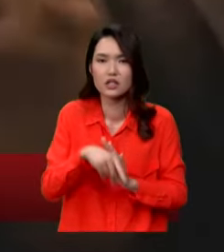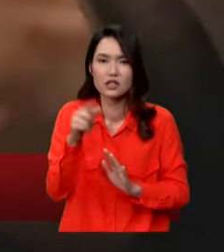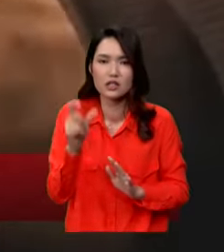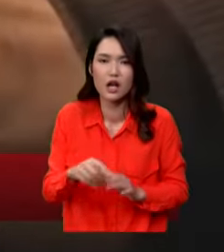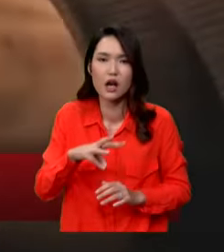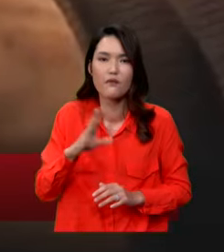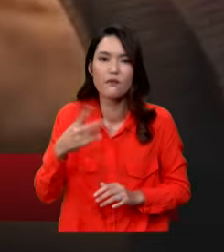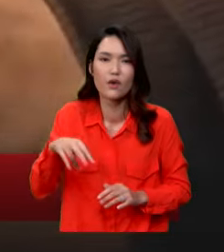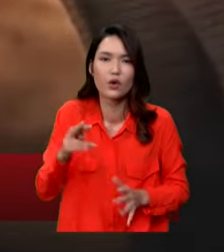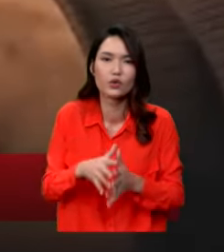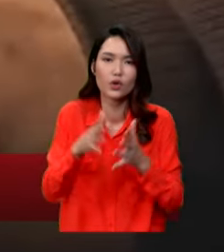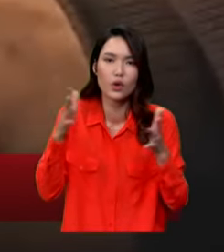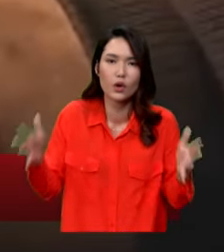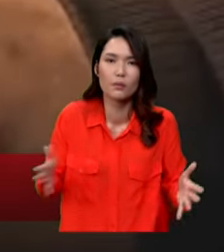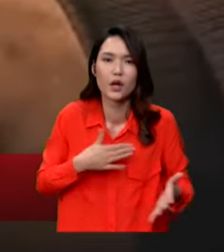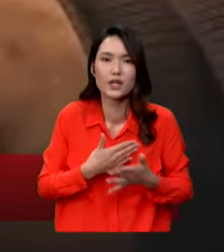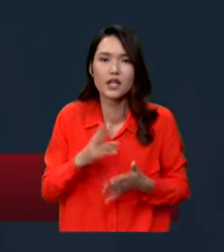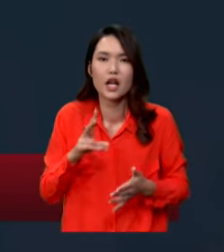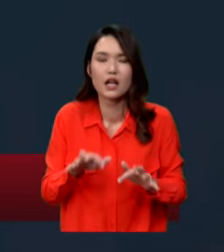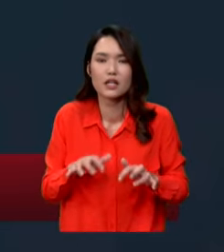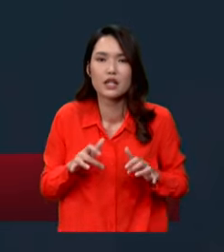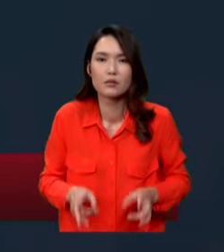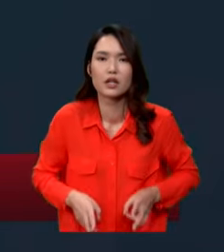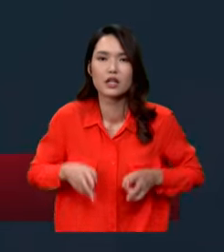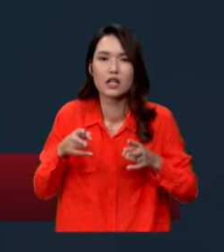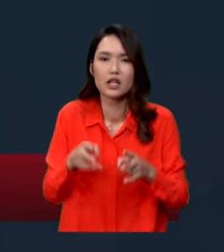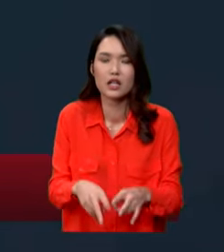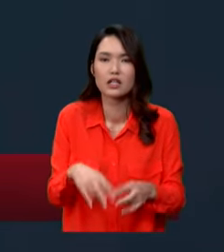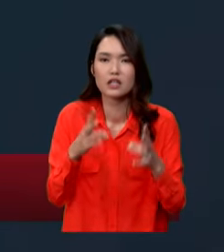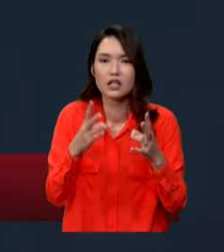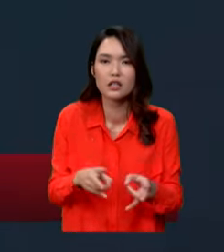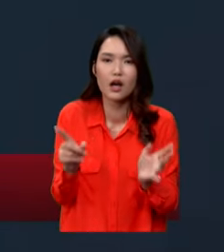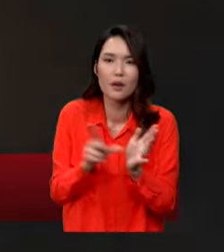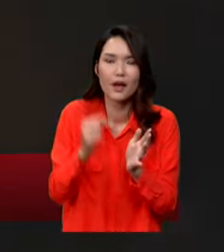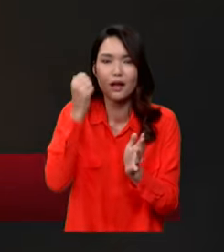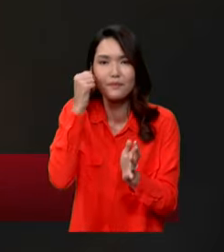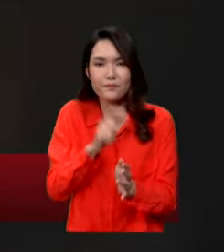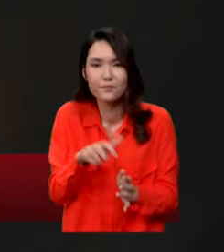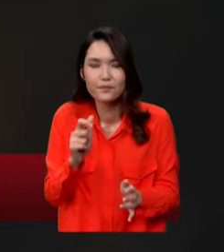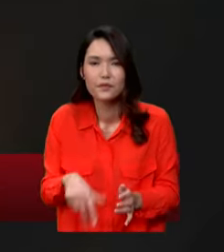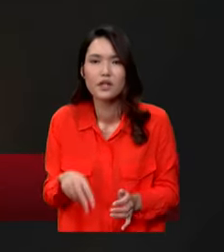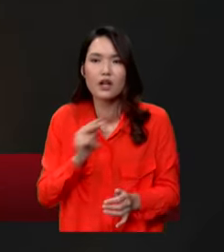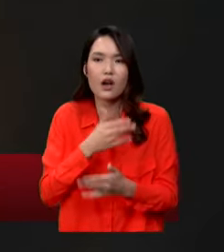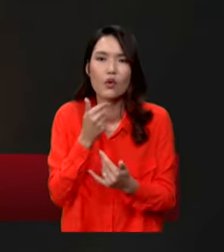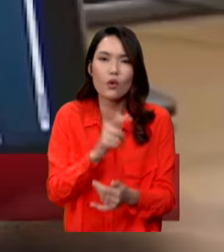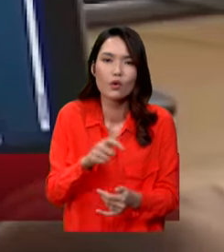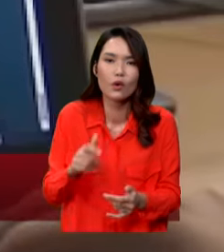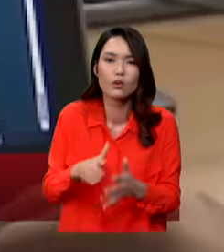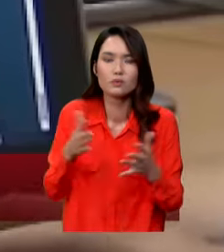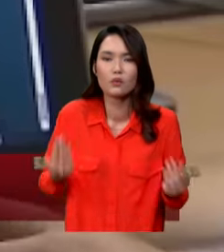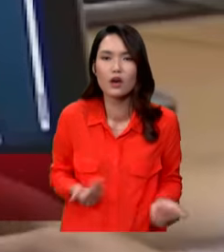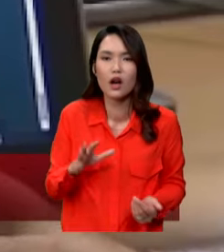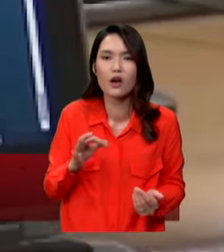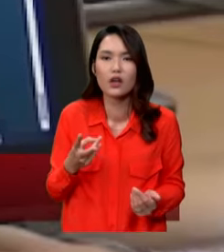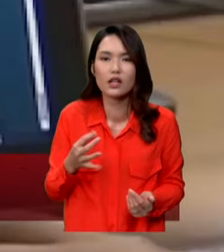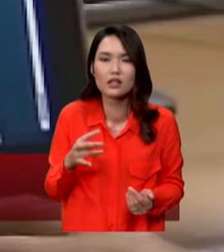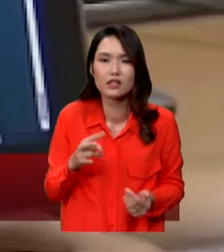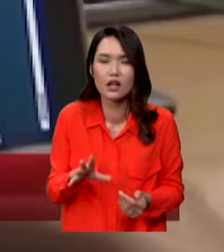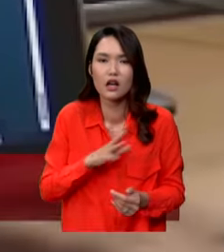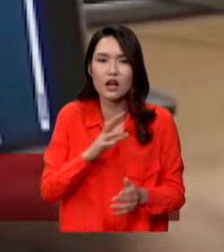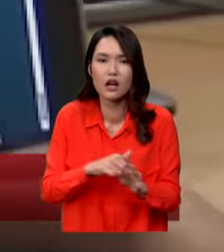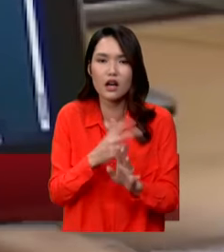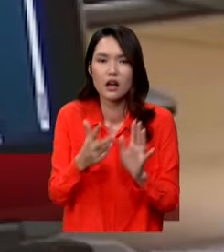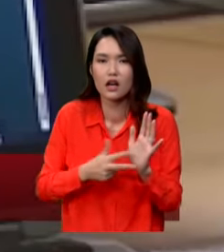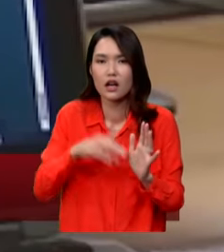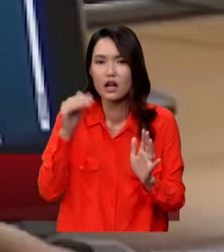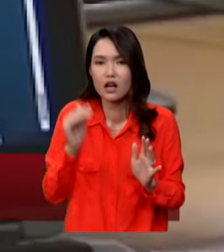МВД, больше всех от киберпреступности страдают безработные или пенсионеры. С начала года жертвами онлайн-аферистов стали 18